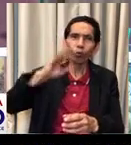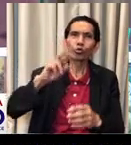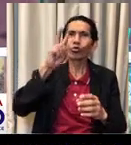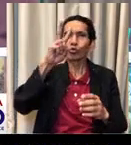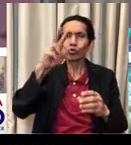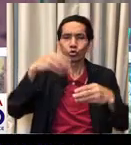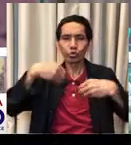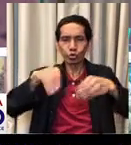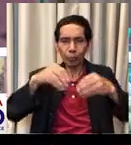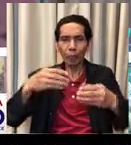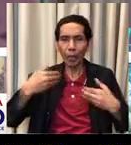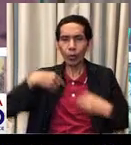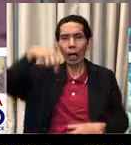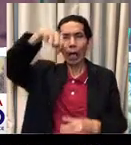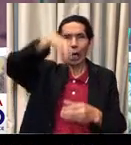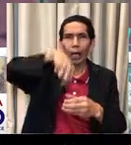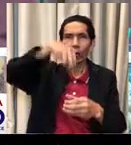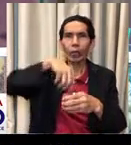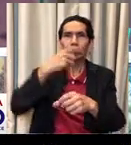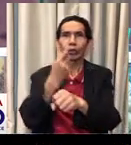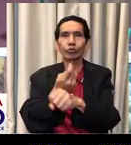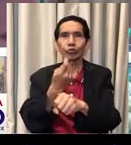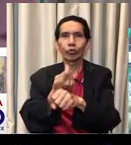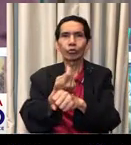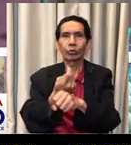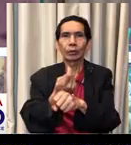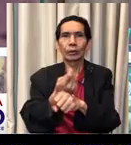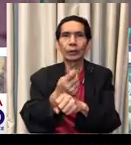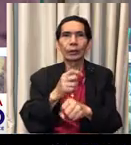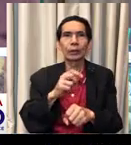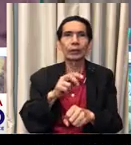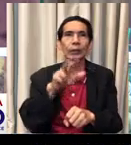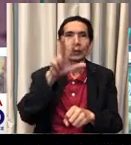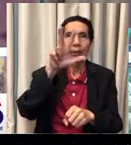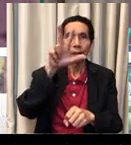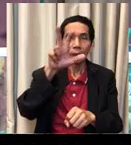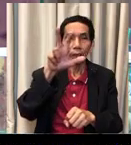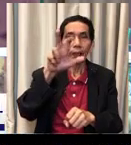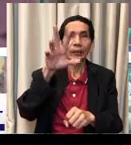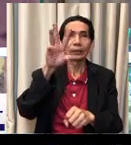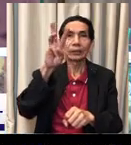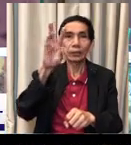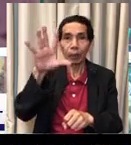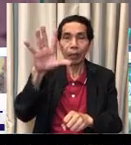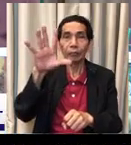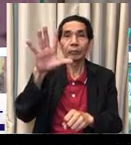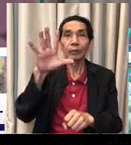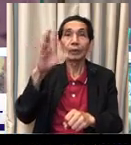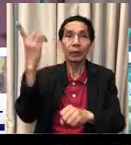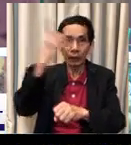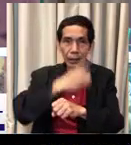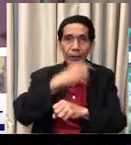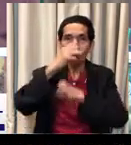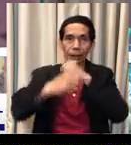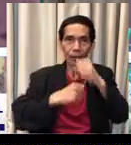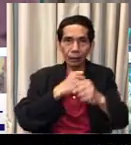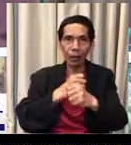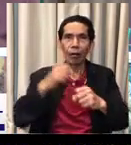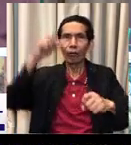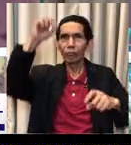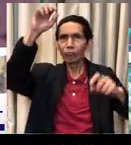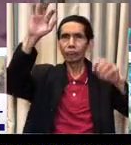tindahan lang yun na may halo-halo sa tundo. Doon na 365 days a year. Kahit